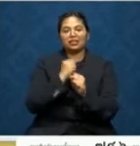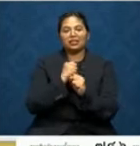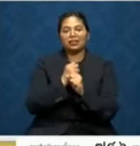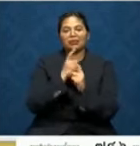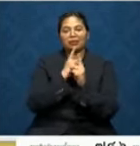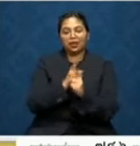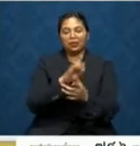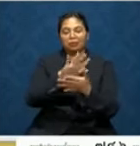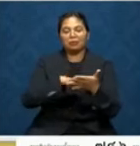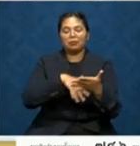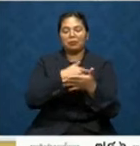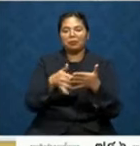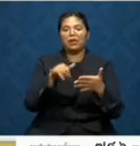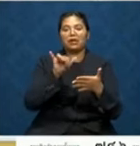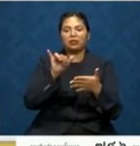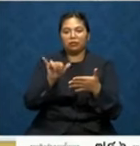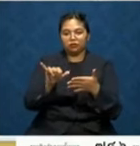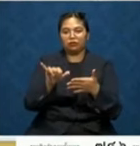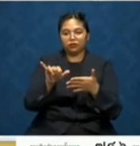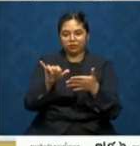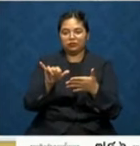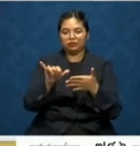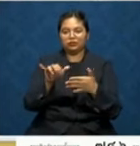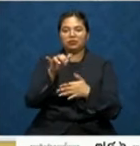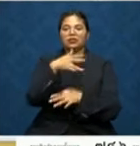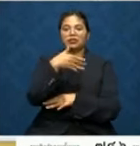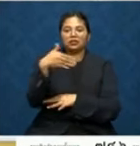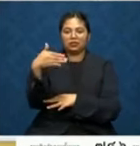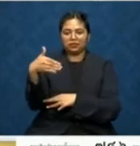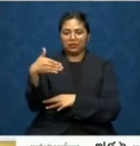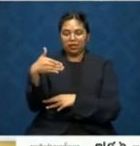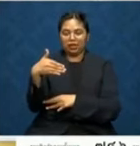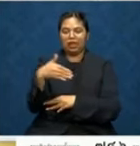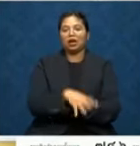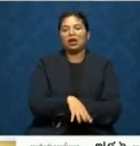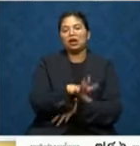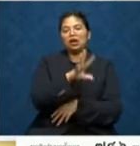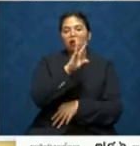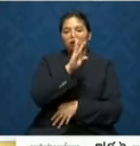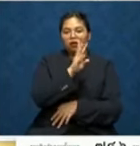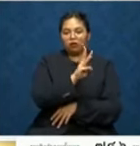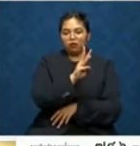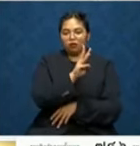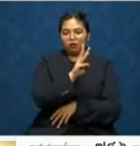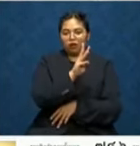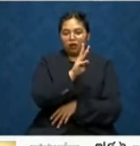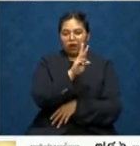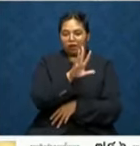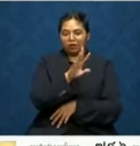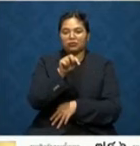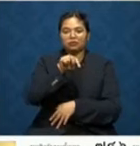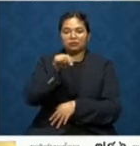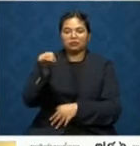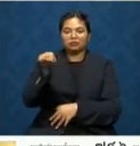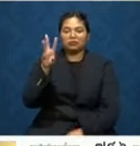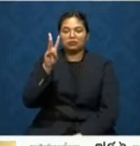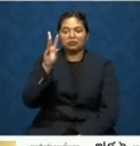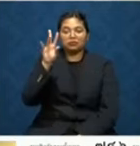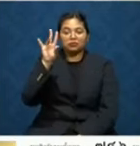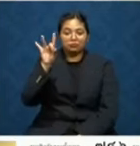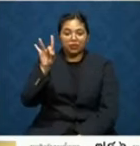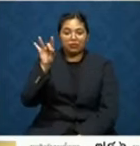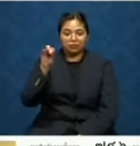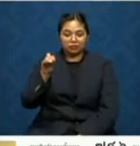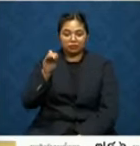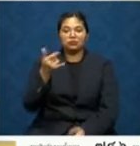ยุทษาชาติ ปี 2561-80ตรนั้นก็เปนใทางส่นว่าตรงไที่ไม่ทนสมยท่จะไป